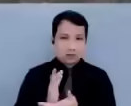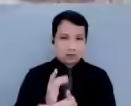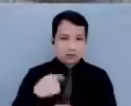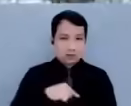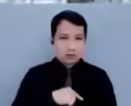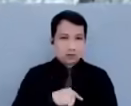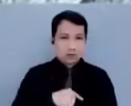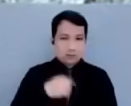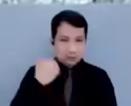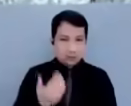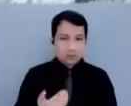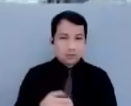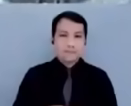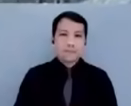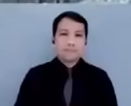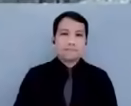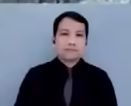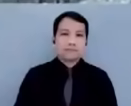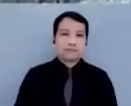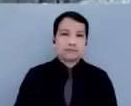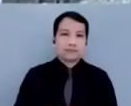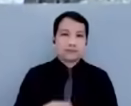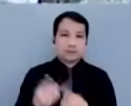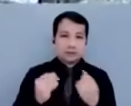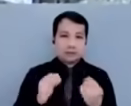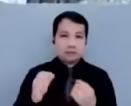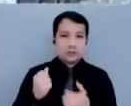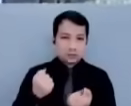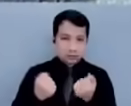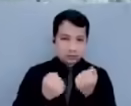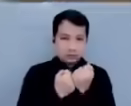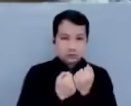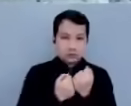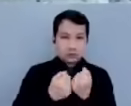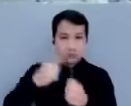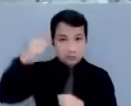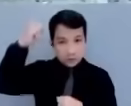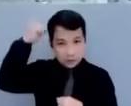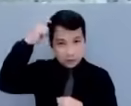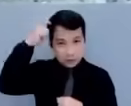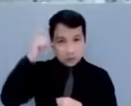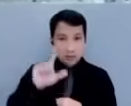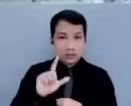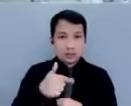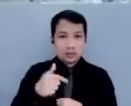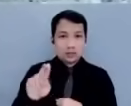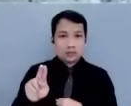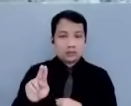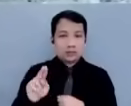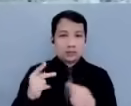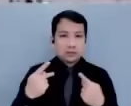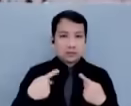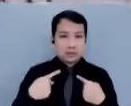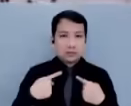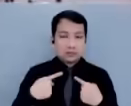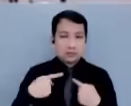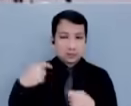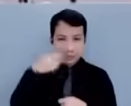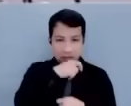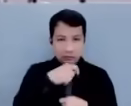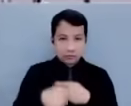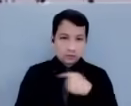mamatay. Ang hakbang na yan, suportado ng Batanes LGU, lalo't nagkakasagutan na naman ang China at Taiwan.